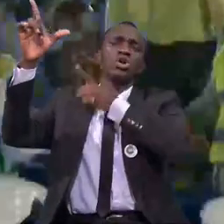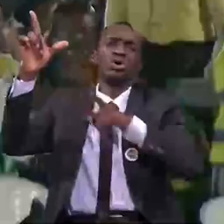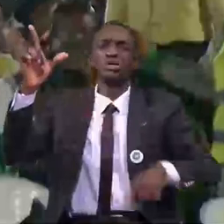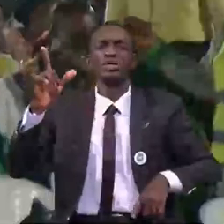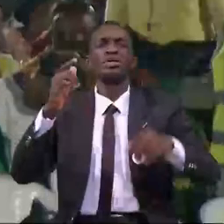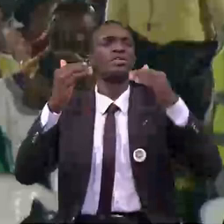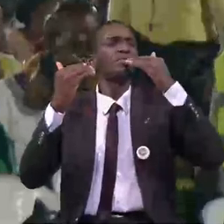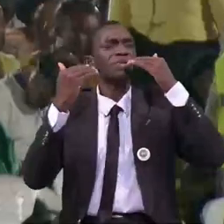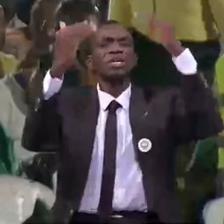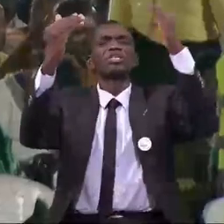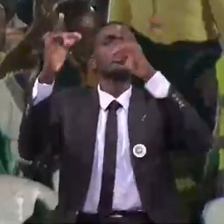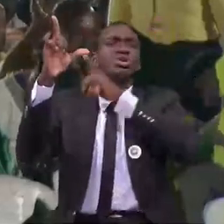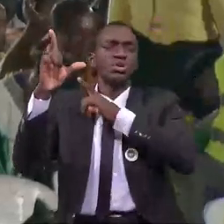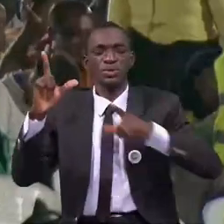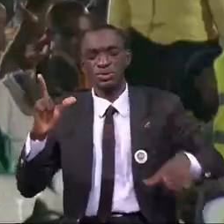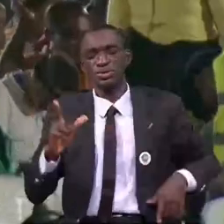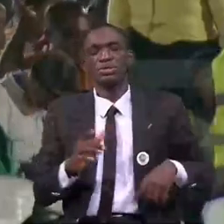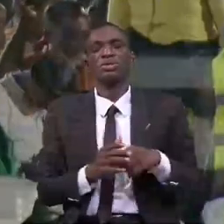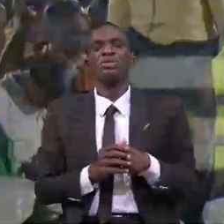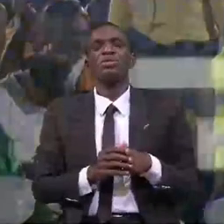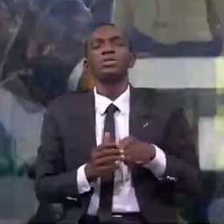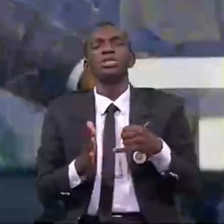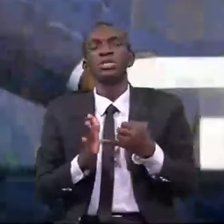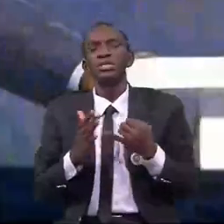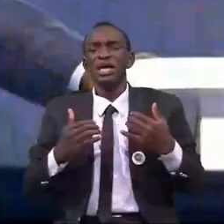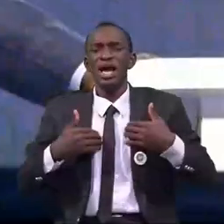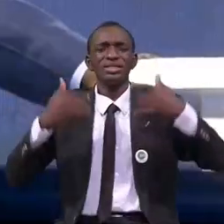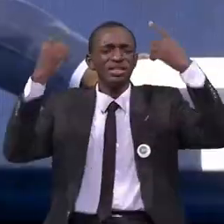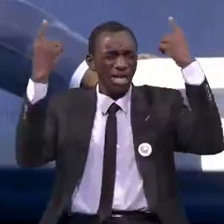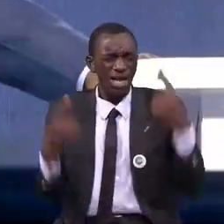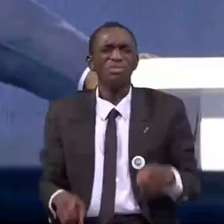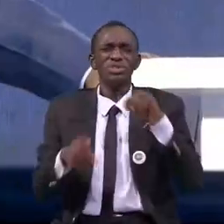monde merci Seigneur c'est